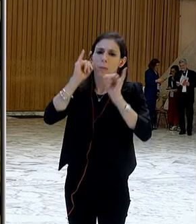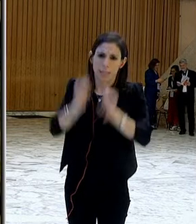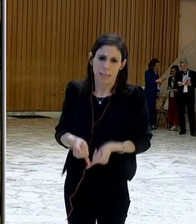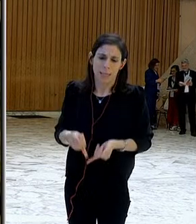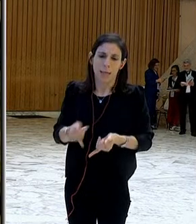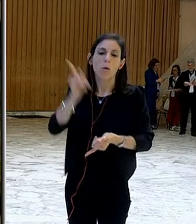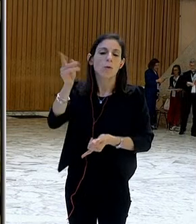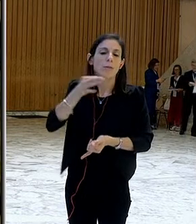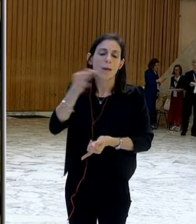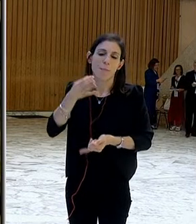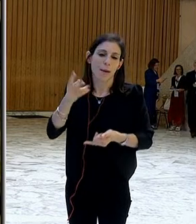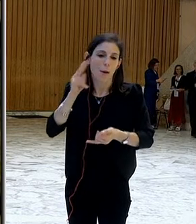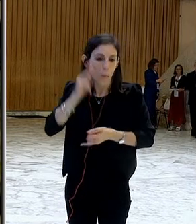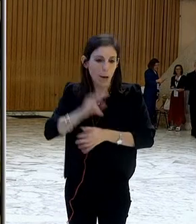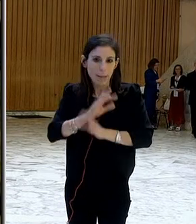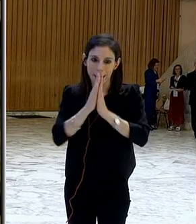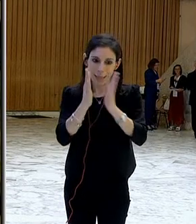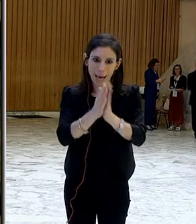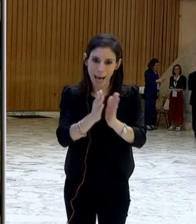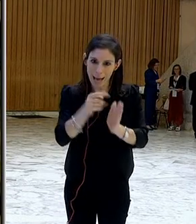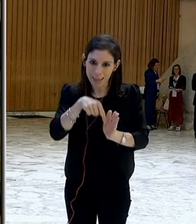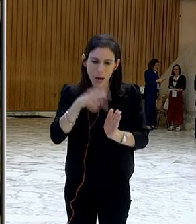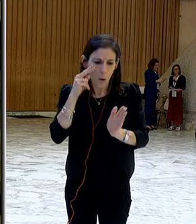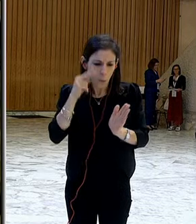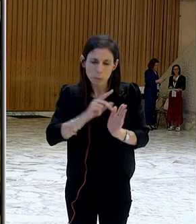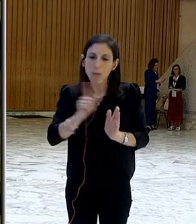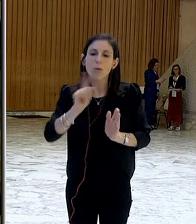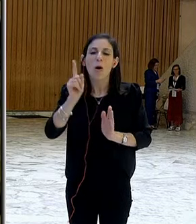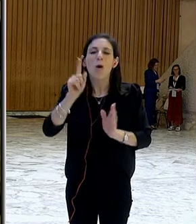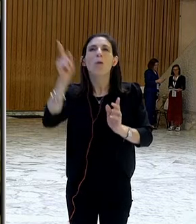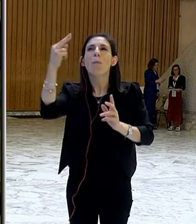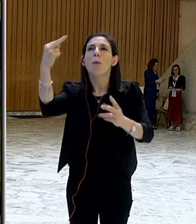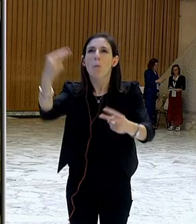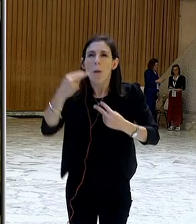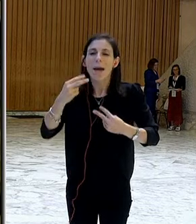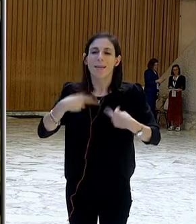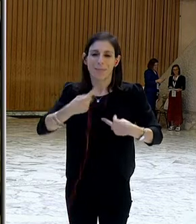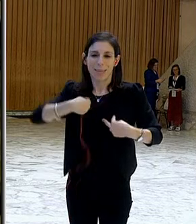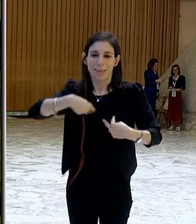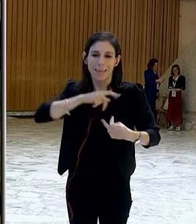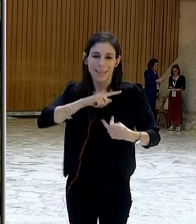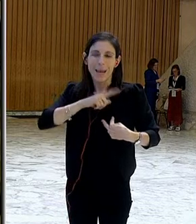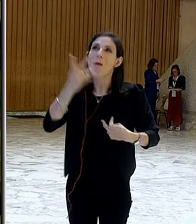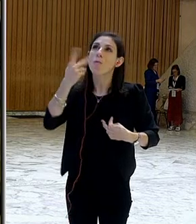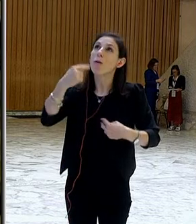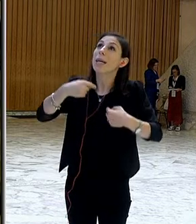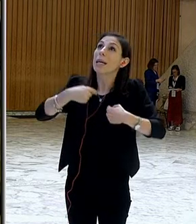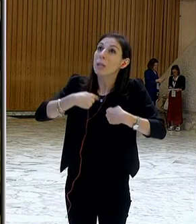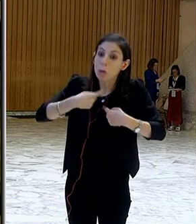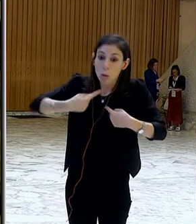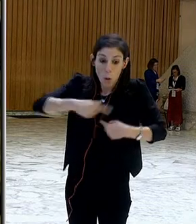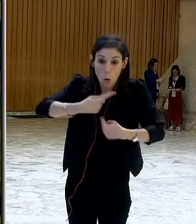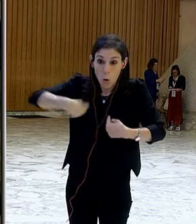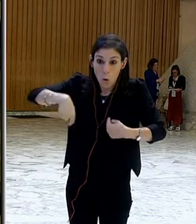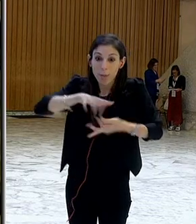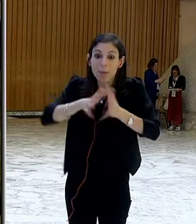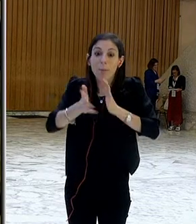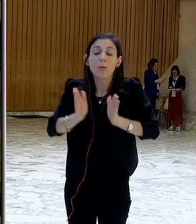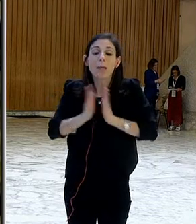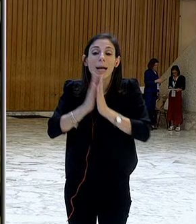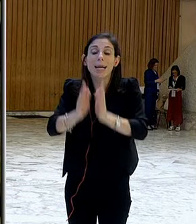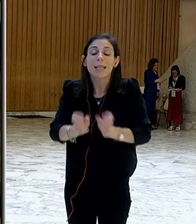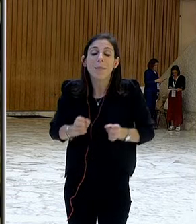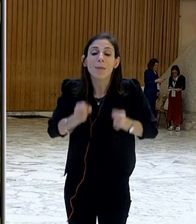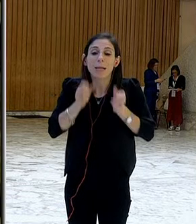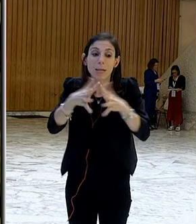comme église domestique, mais il nous veut aussi comme une église missionnaire aux côtés des pasteurs de l'église.